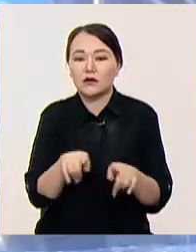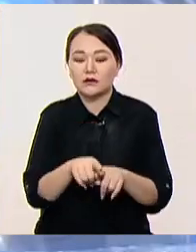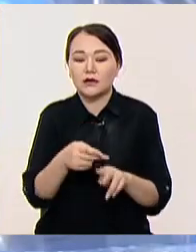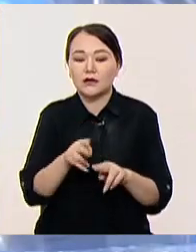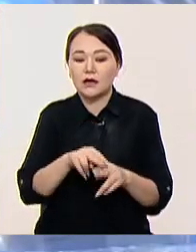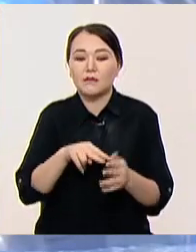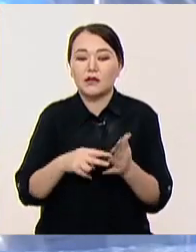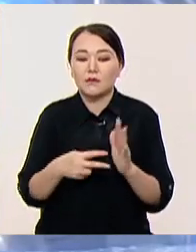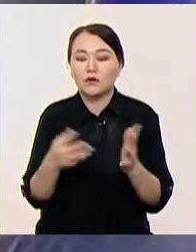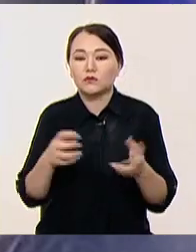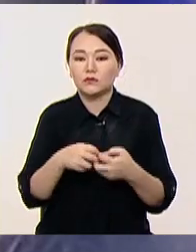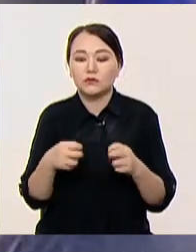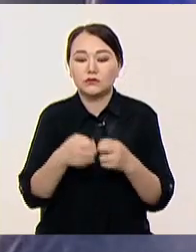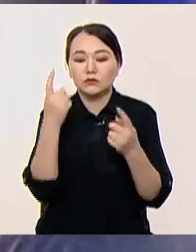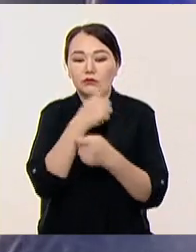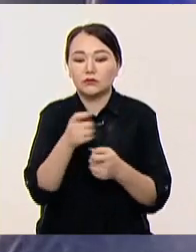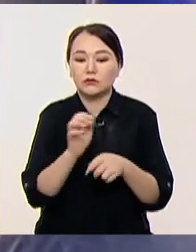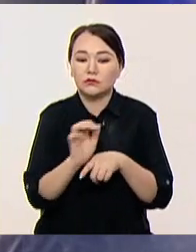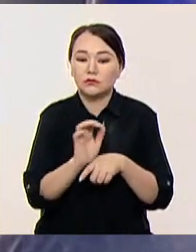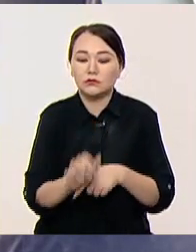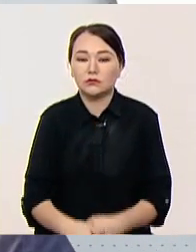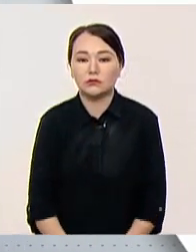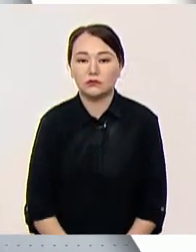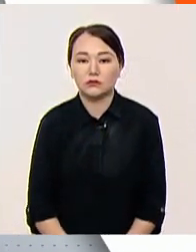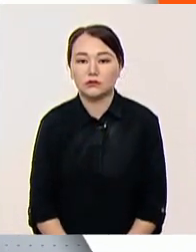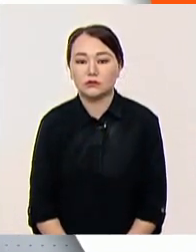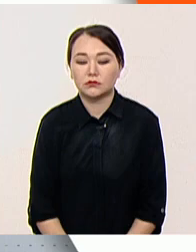планов? О какой проблеме заявили производители?